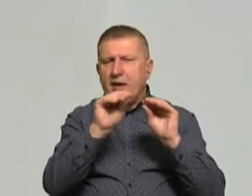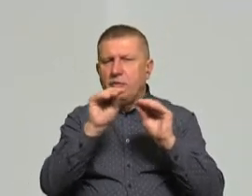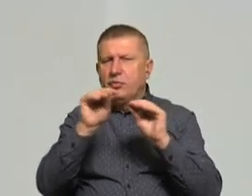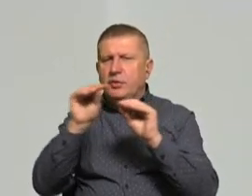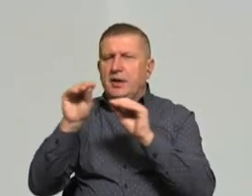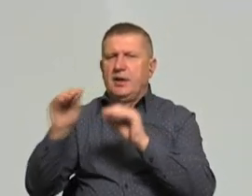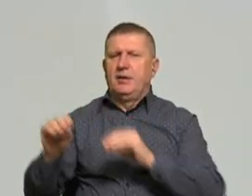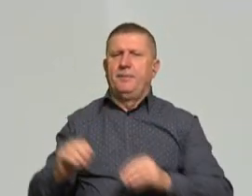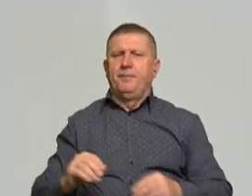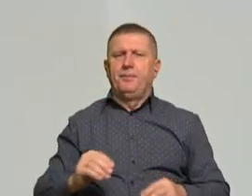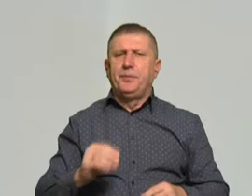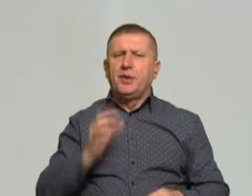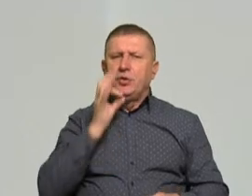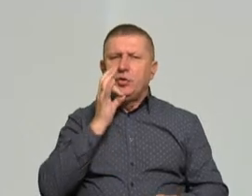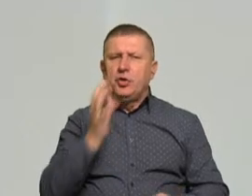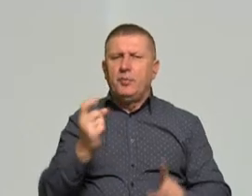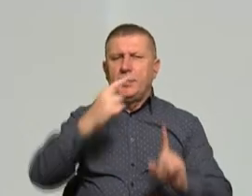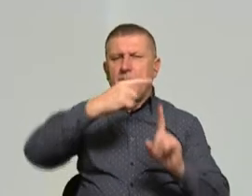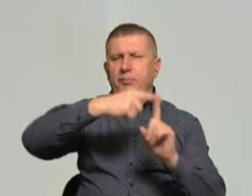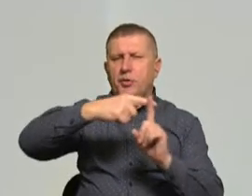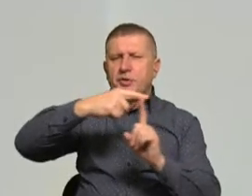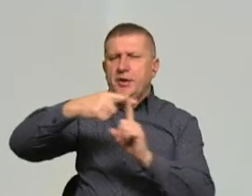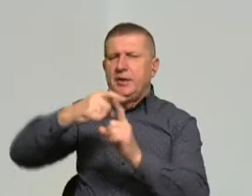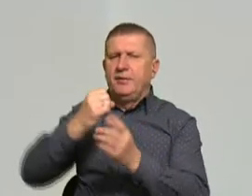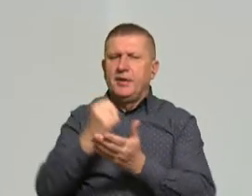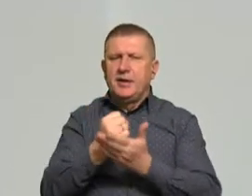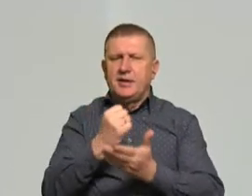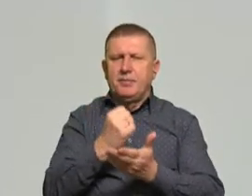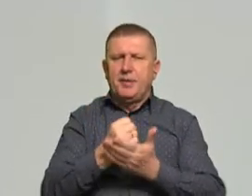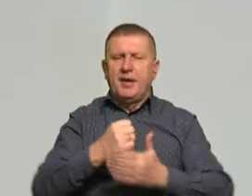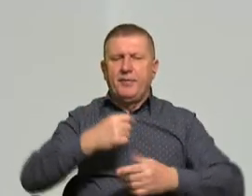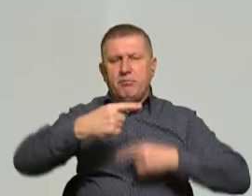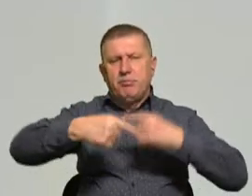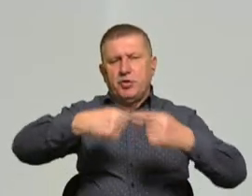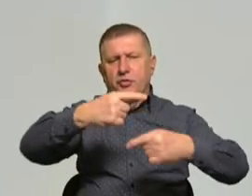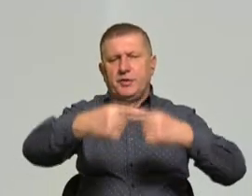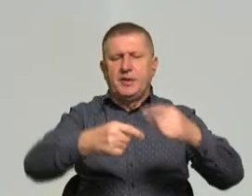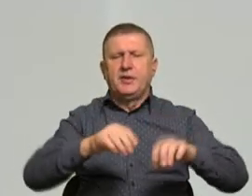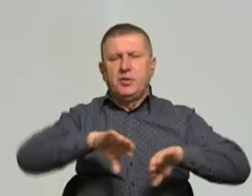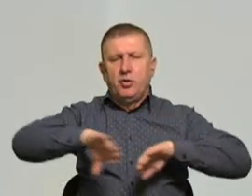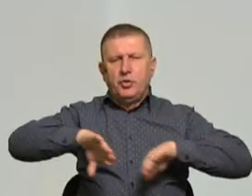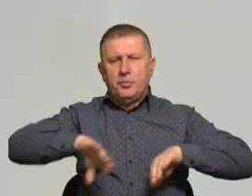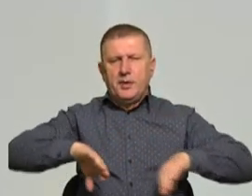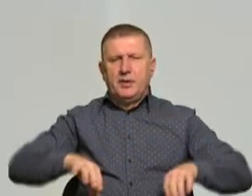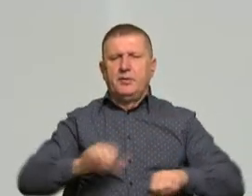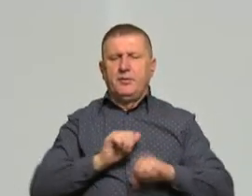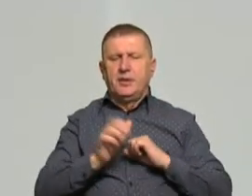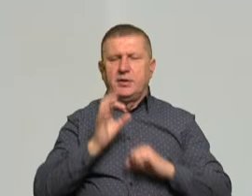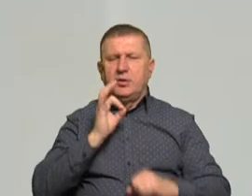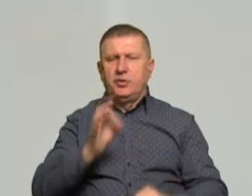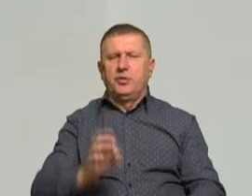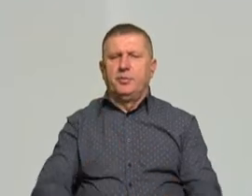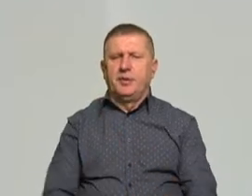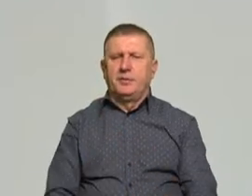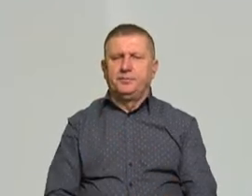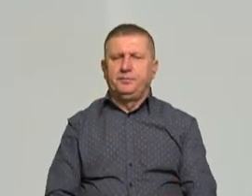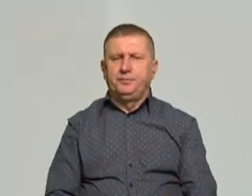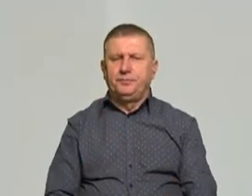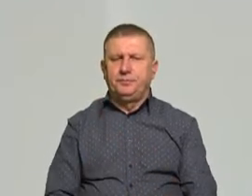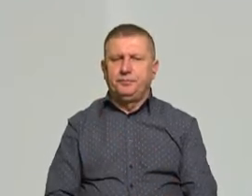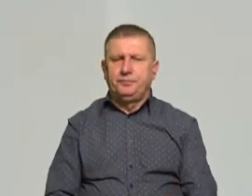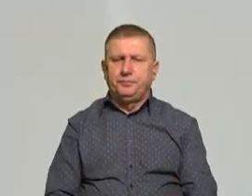tych wszystkich pozytywnych elementów, na które ten proces segregacji ma wpływ, należałoby na to zwrócić